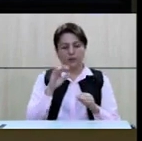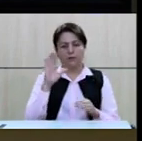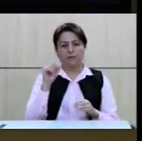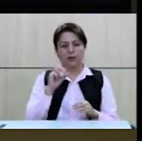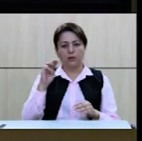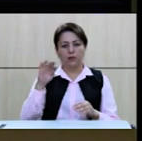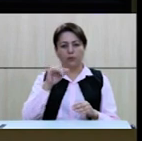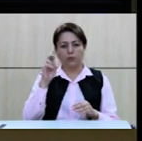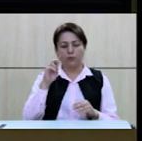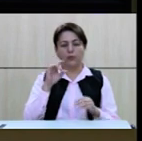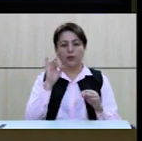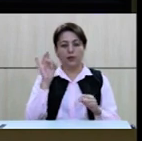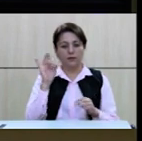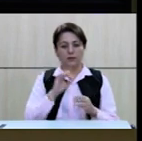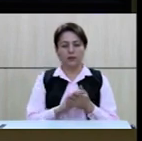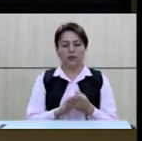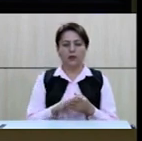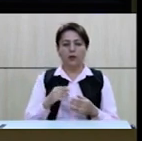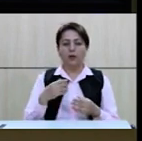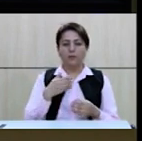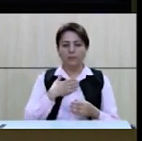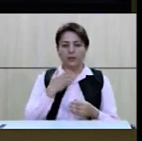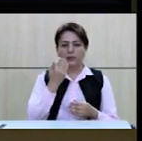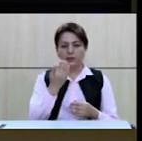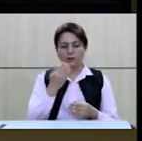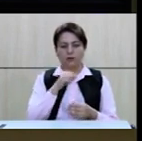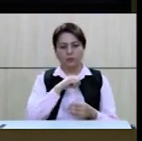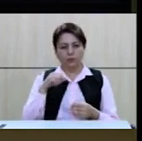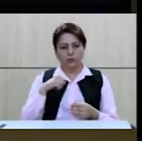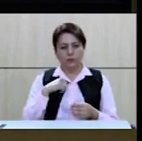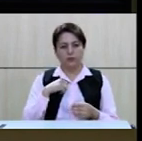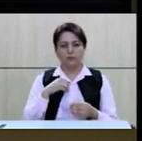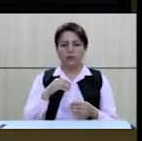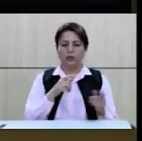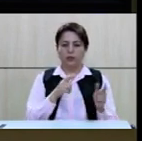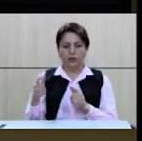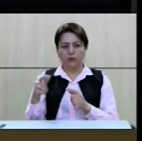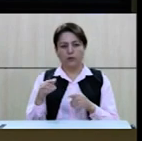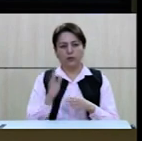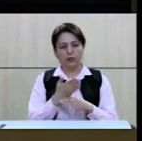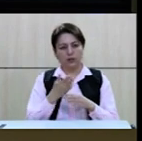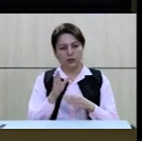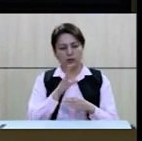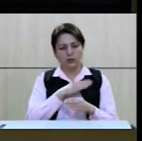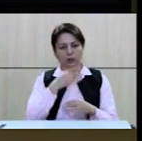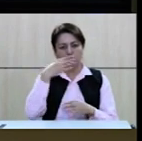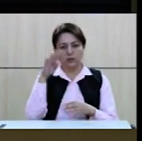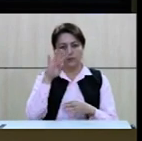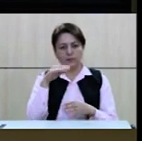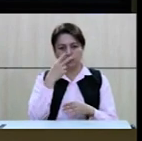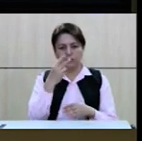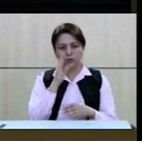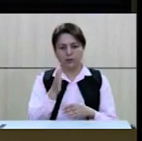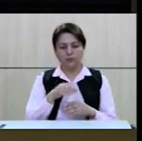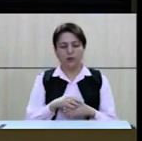tub ravishlar. Keling, men sizga o'zim tayyor ajratib qo'ygan jadvalimni ko'rsataman